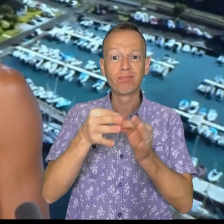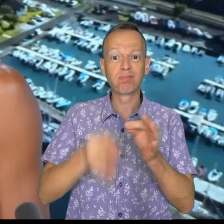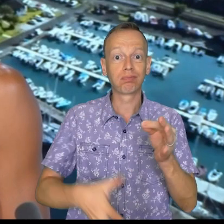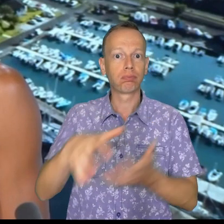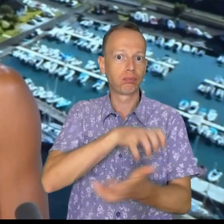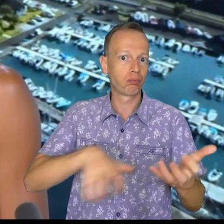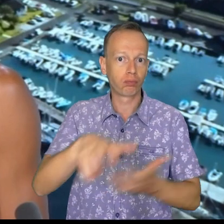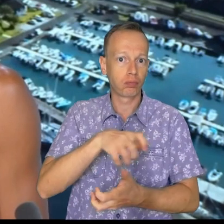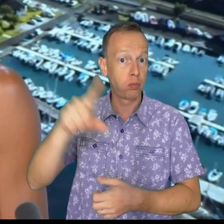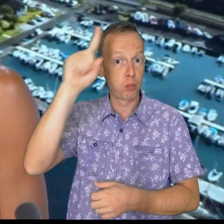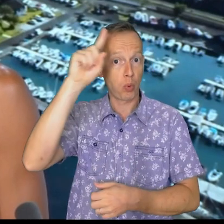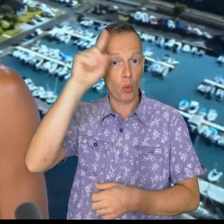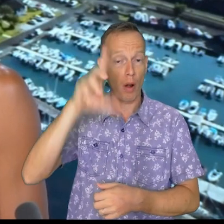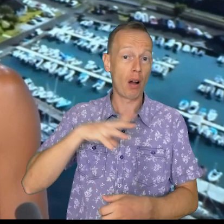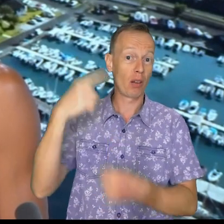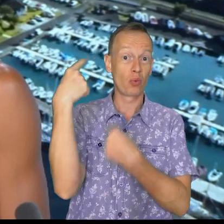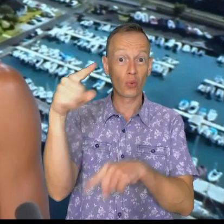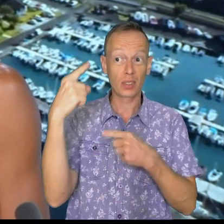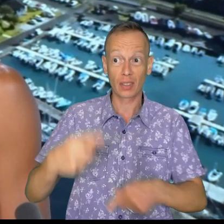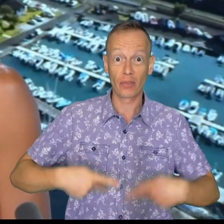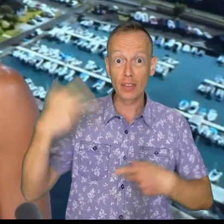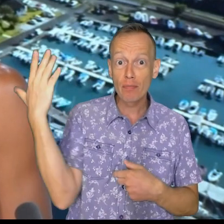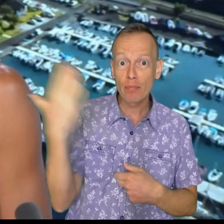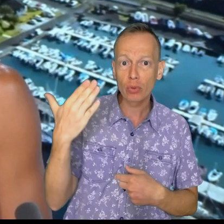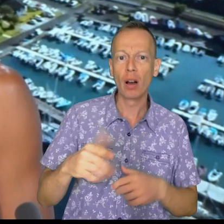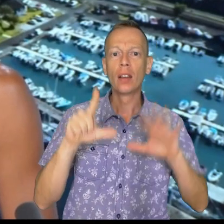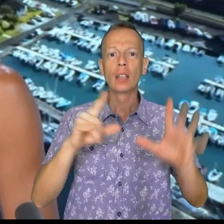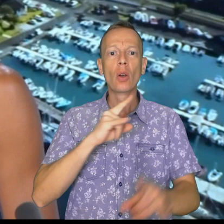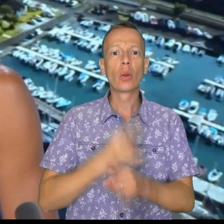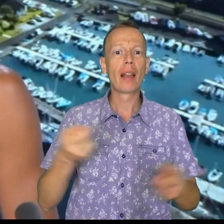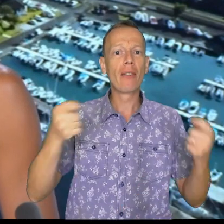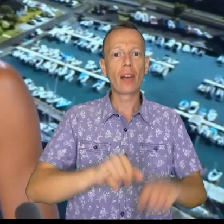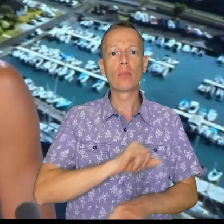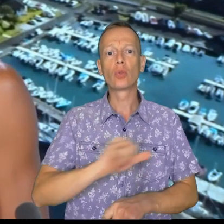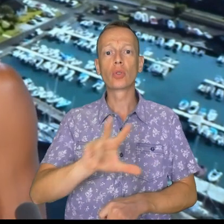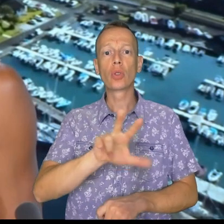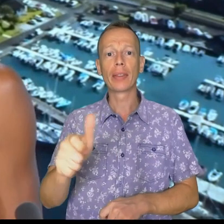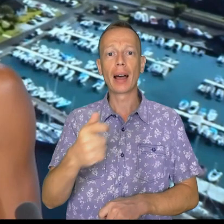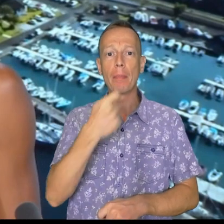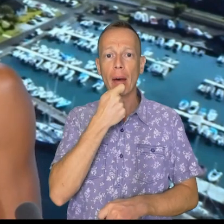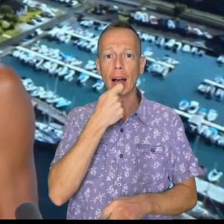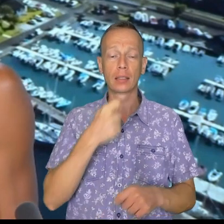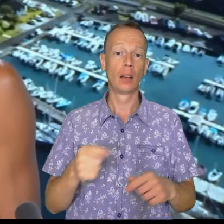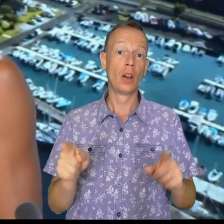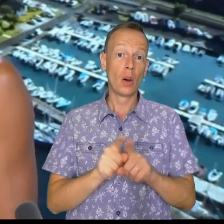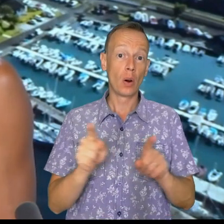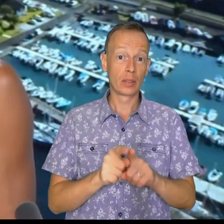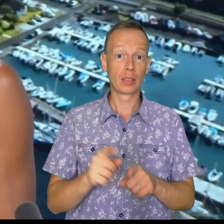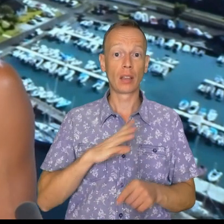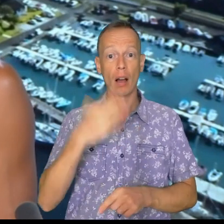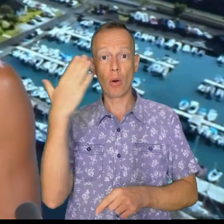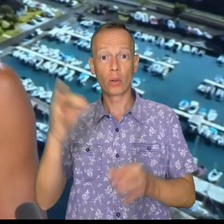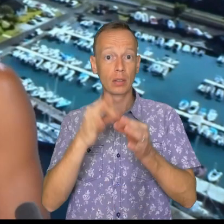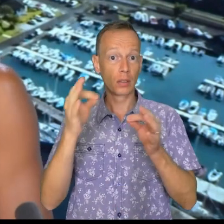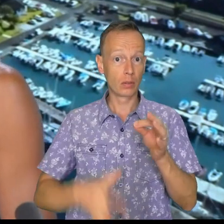vivent du tourisme, eh bien, c'est la catastrophe. 7 hôtels vont fermer jusqu'au 31 mars. Conséquence